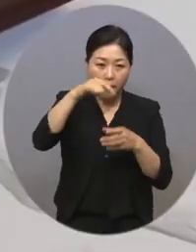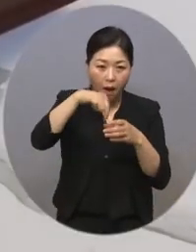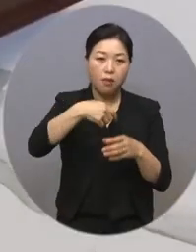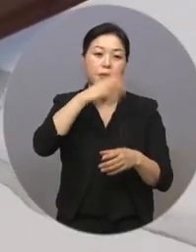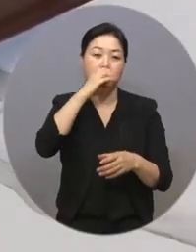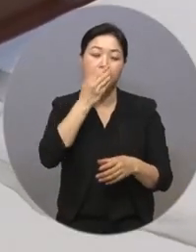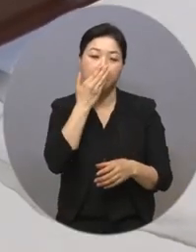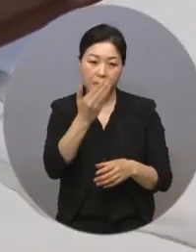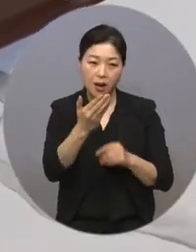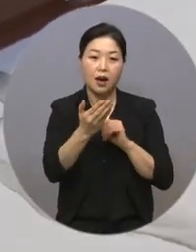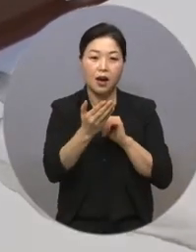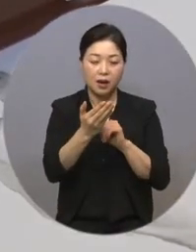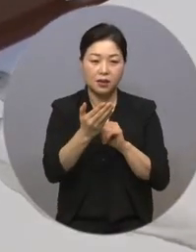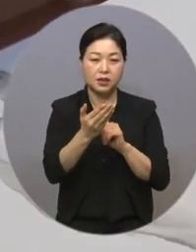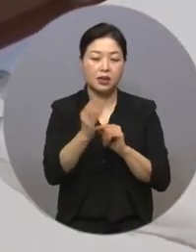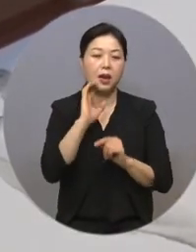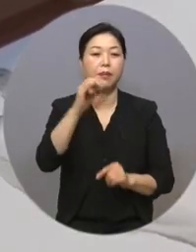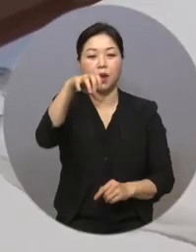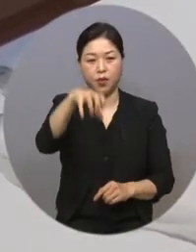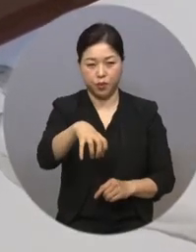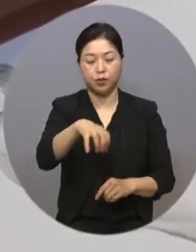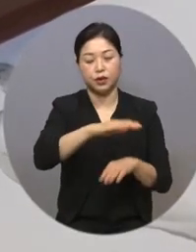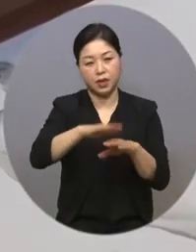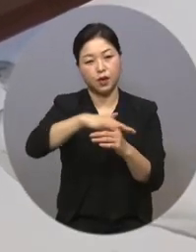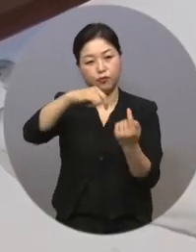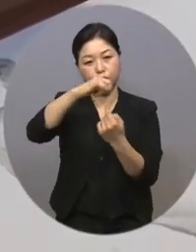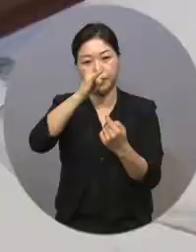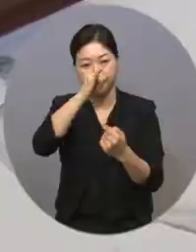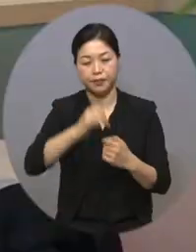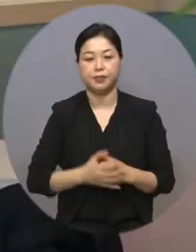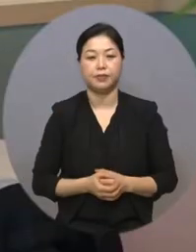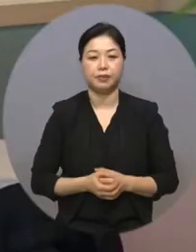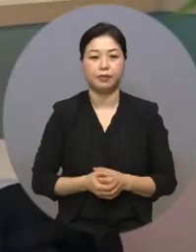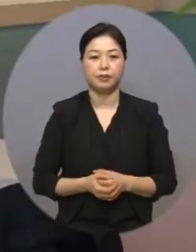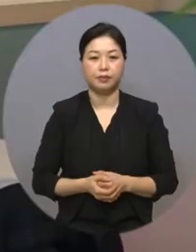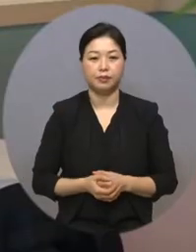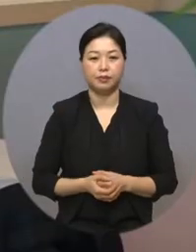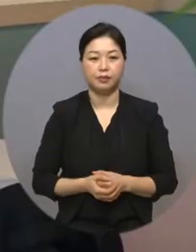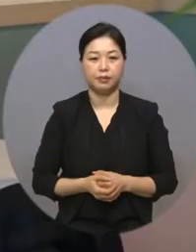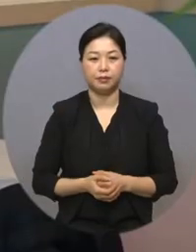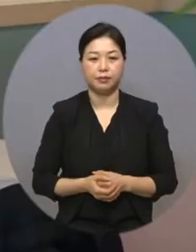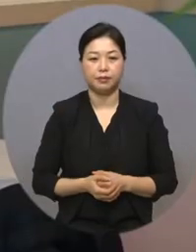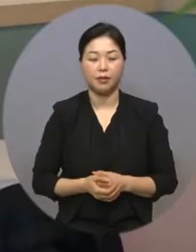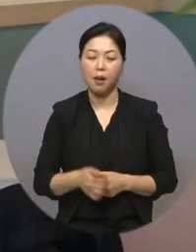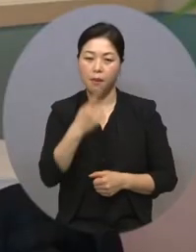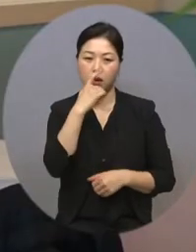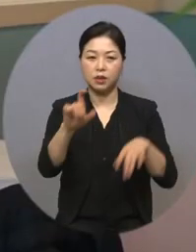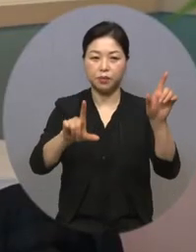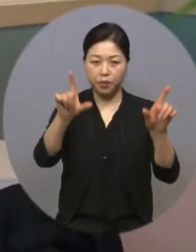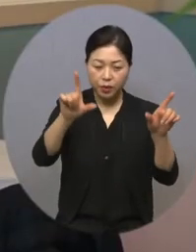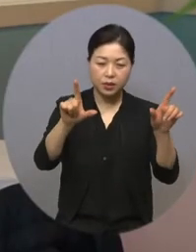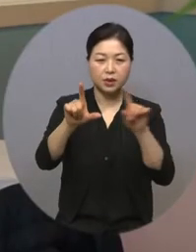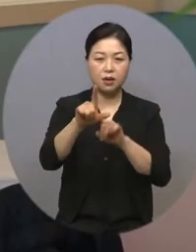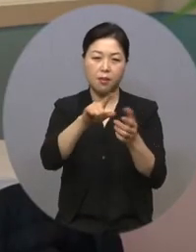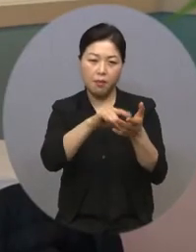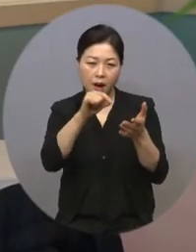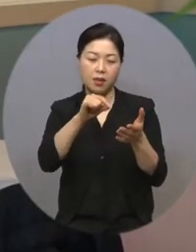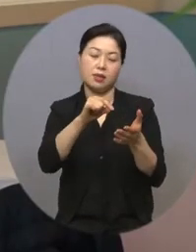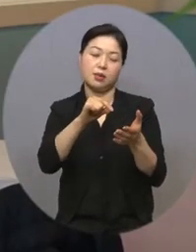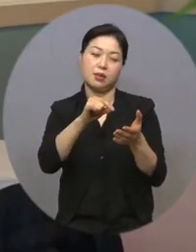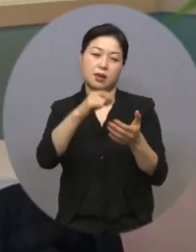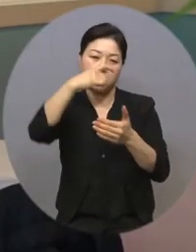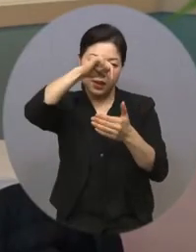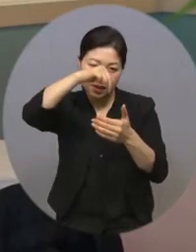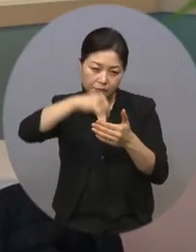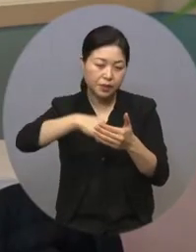있는 차별화된 카페로 자리매김하고 있습니다. 장엄한 비경을 담백하면서도 깊은 눈치로